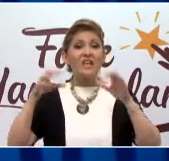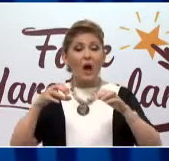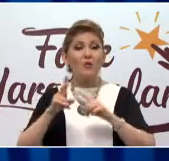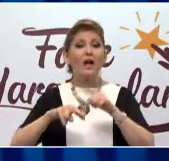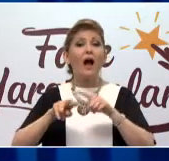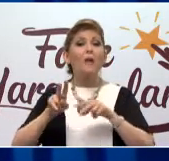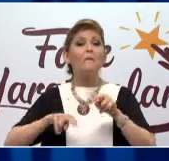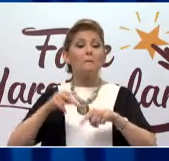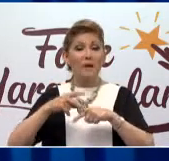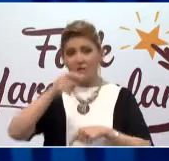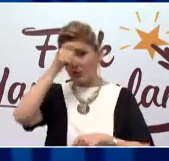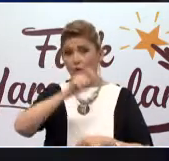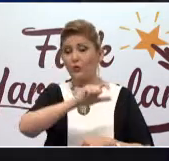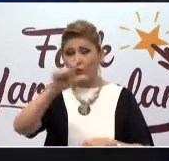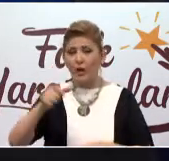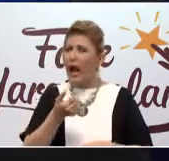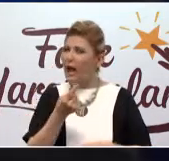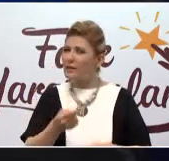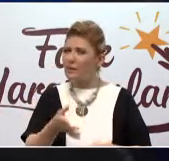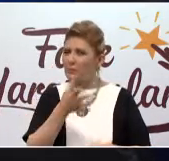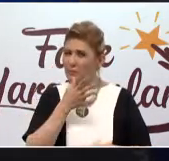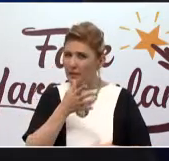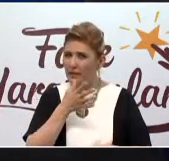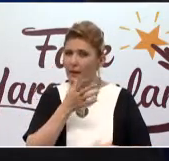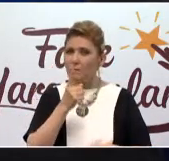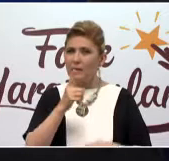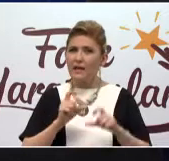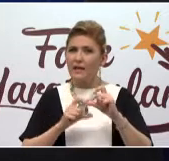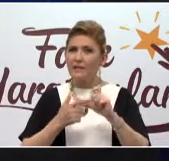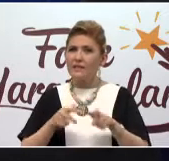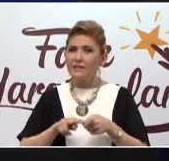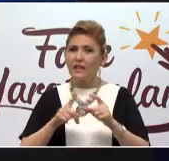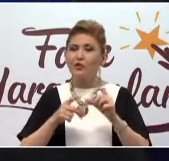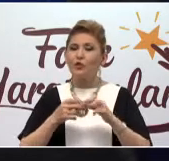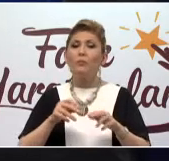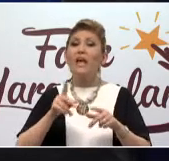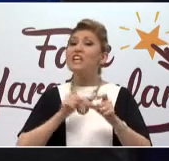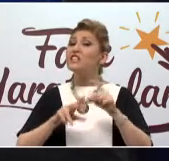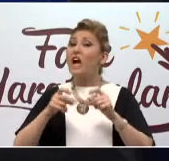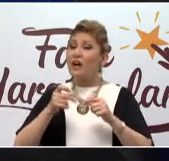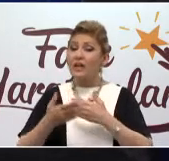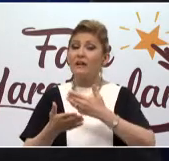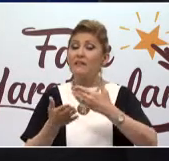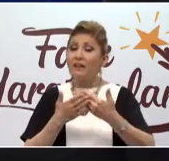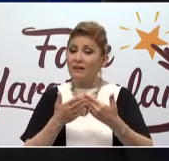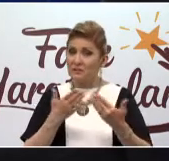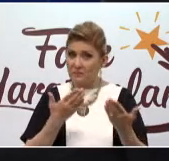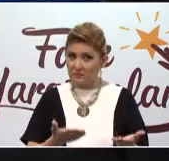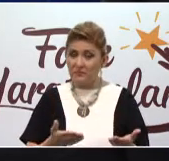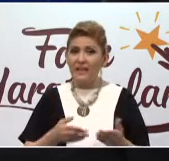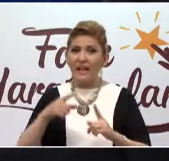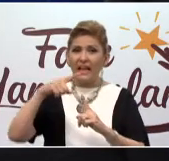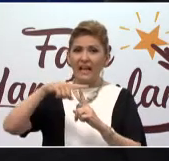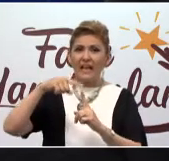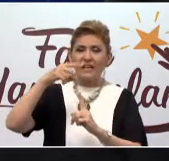Hanım da Türkiye'de aslında az bilinen bir sendroma çare buluyor demeyeyim de yardımcı oluyor diyelim. Tic